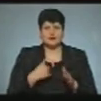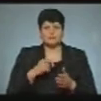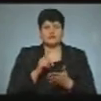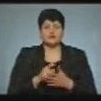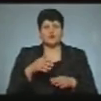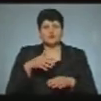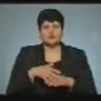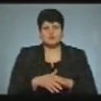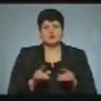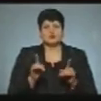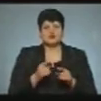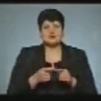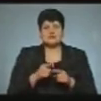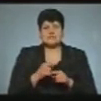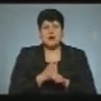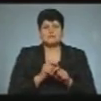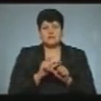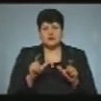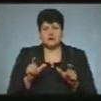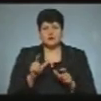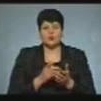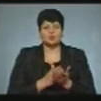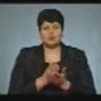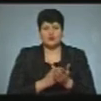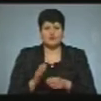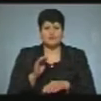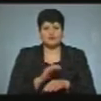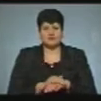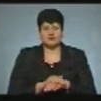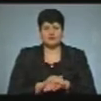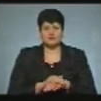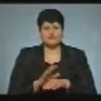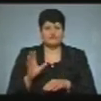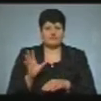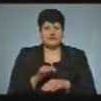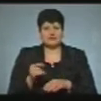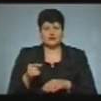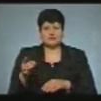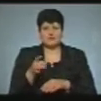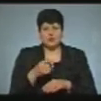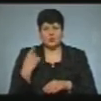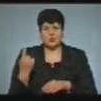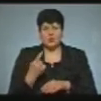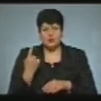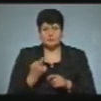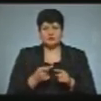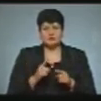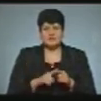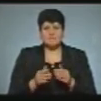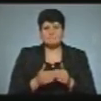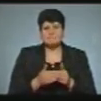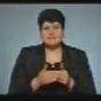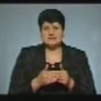розуміти, що саме ця аптека обслуговує фактично цілий Тернопільський район і область, тому що це близько